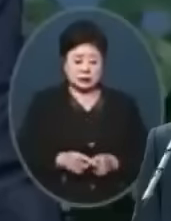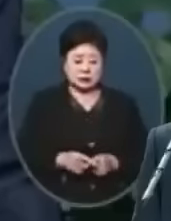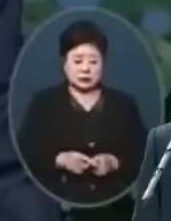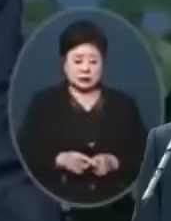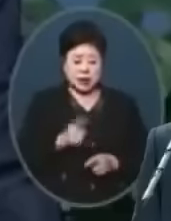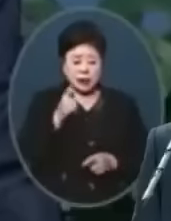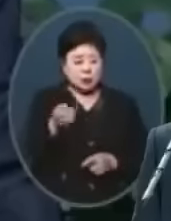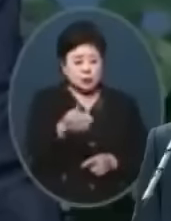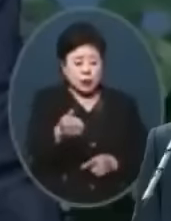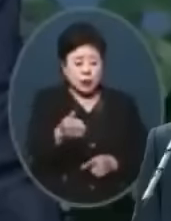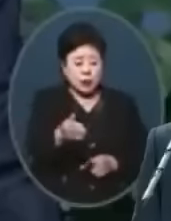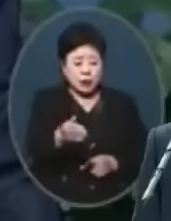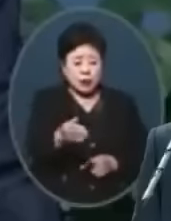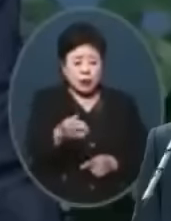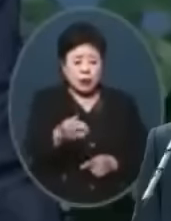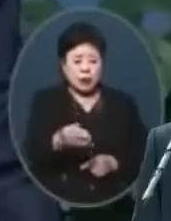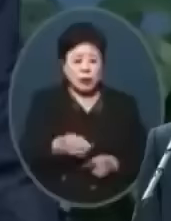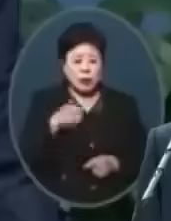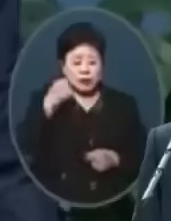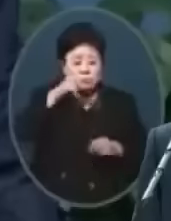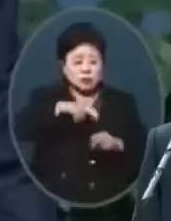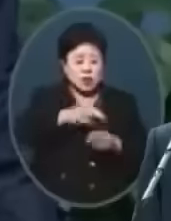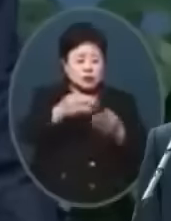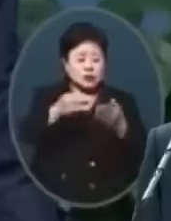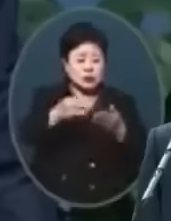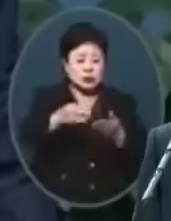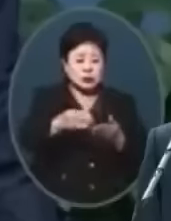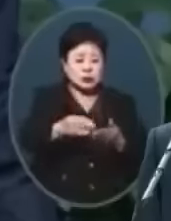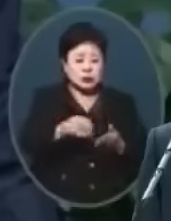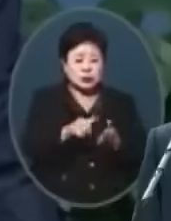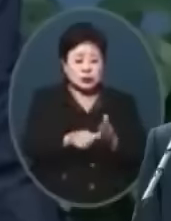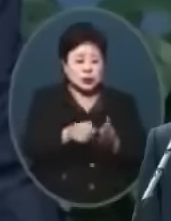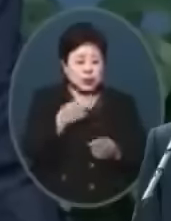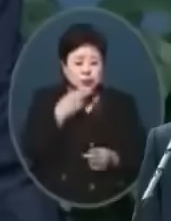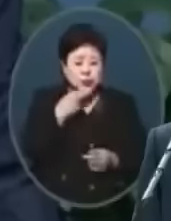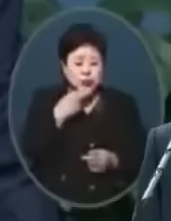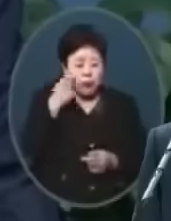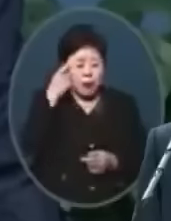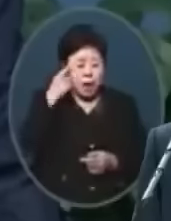것이 있습니다. 재물은 무엇으로 들입니까?